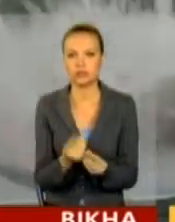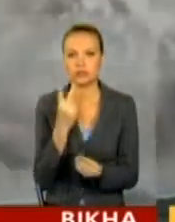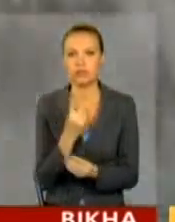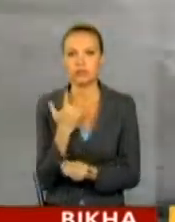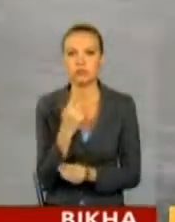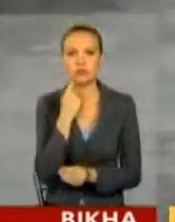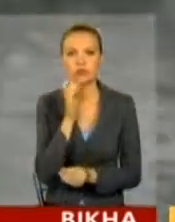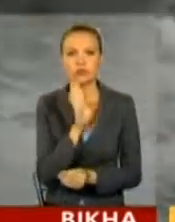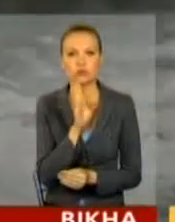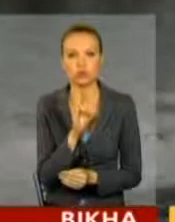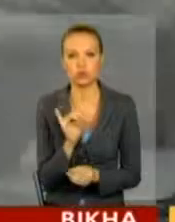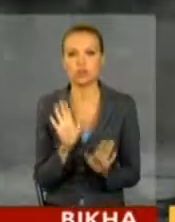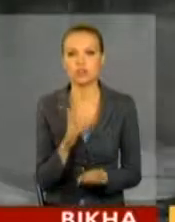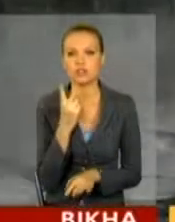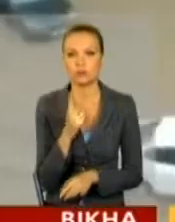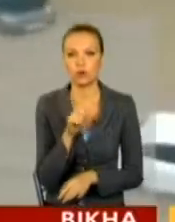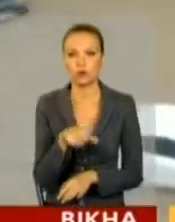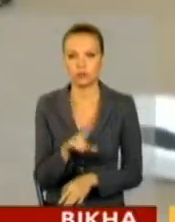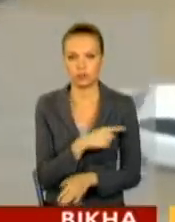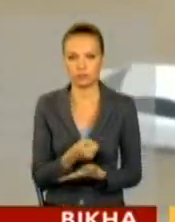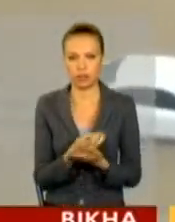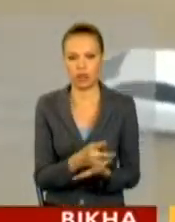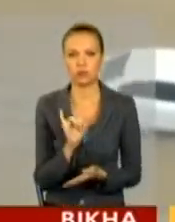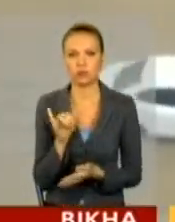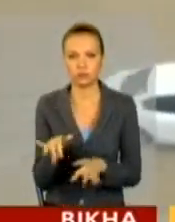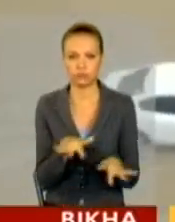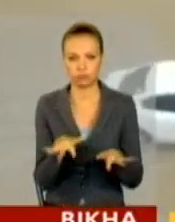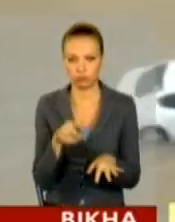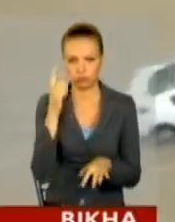25-річну жінку. Ще двоє людей у лікарні. У них струс мізку.